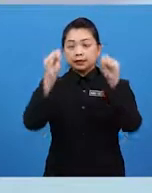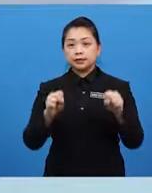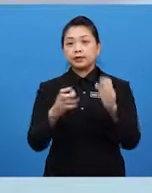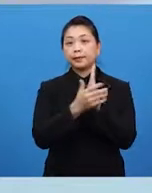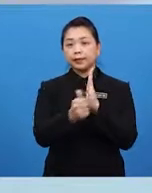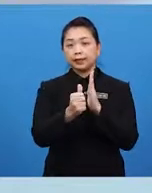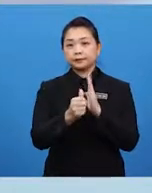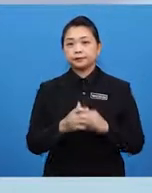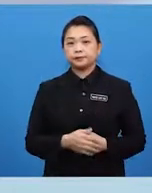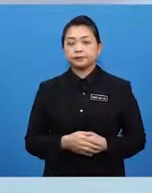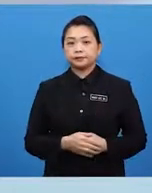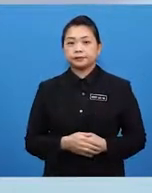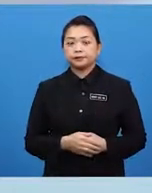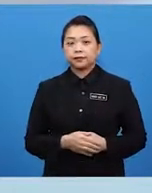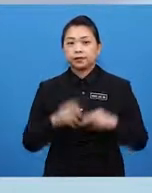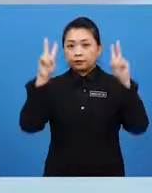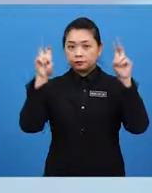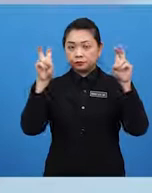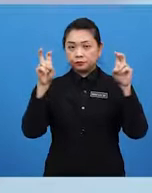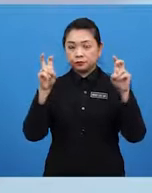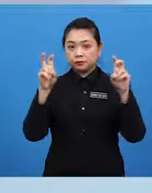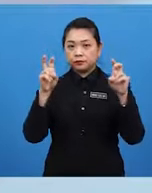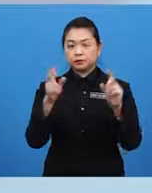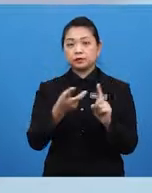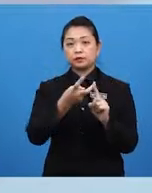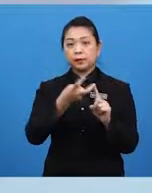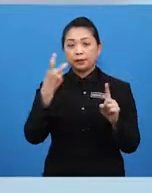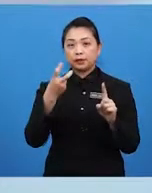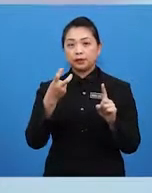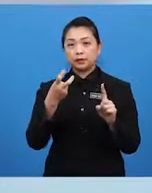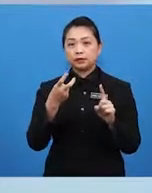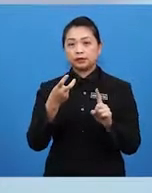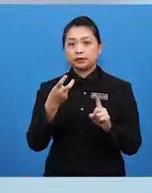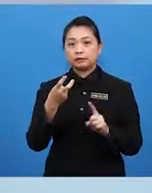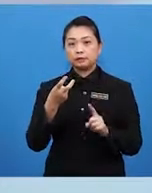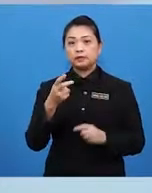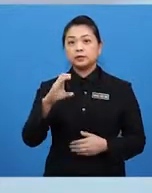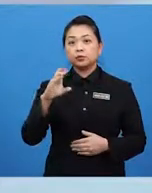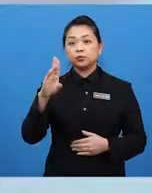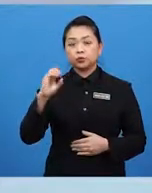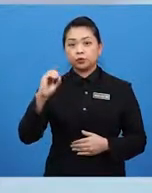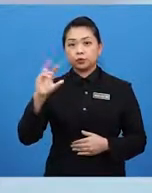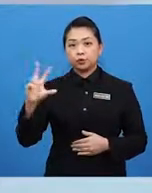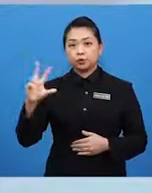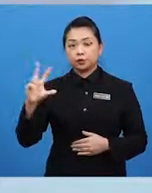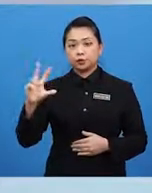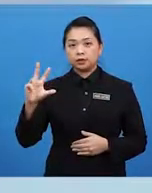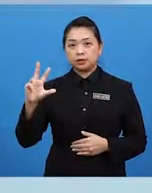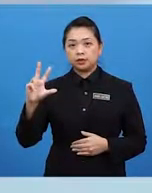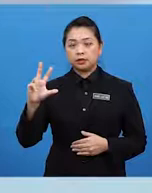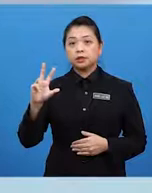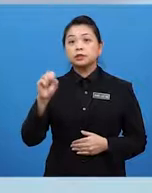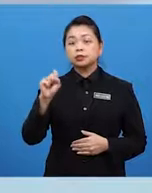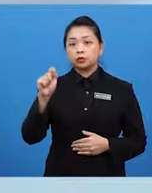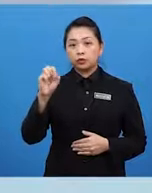Mesya tajuk yang dipilih adalah daripada unit kompetensi SIUP 03 yaitu stok